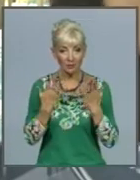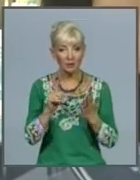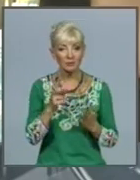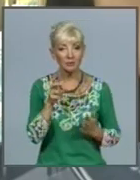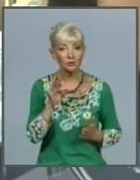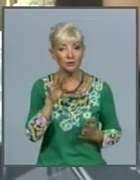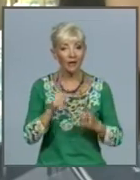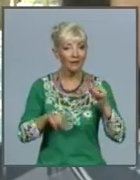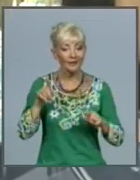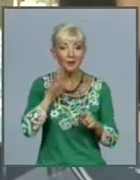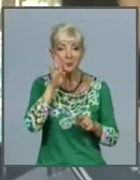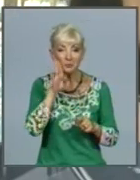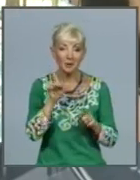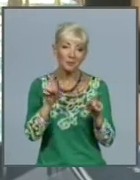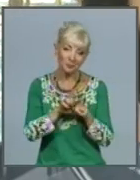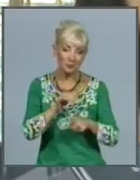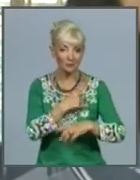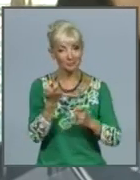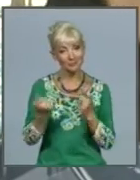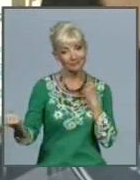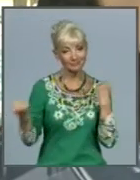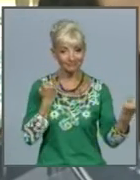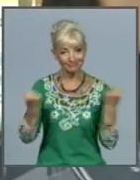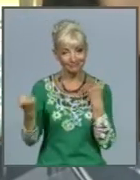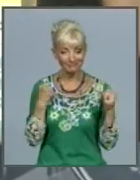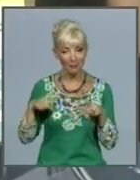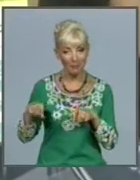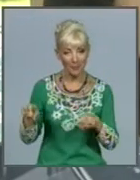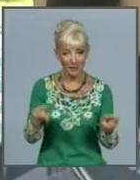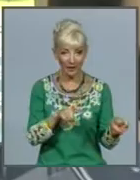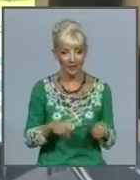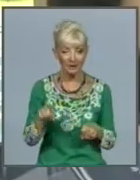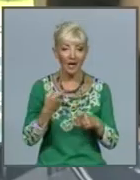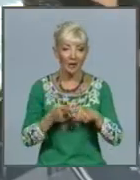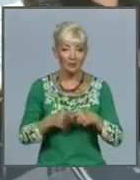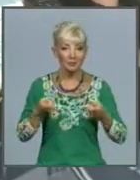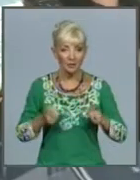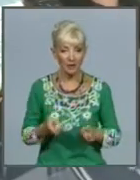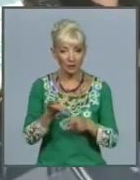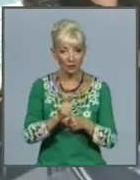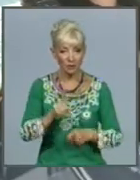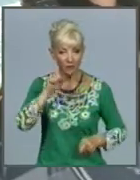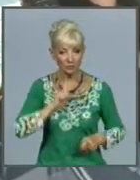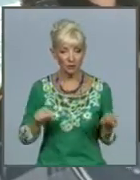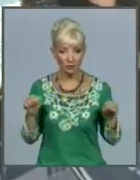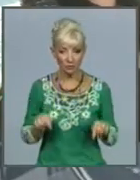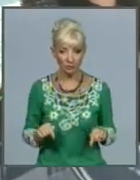себя чуть в форму, бодрячком, чтобы быть. Вот. Поэтому реально очень комфортно здесь. Люблю